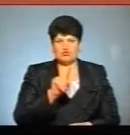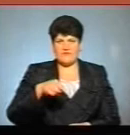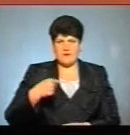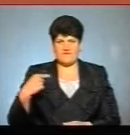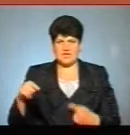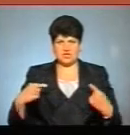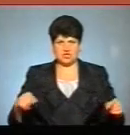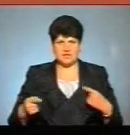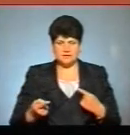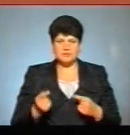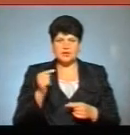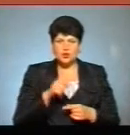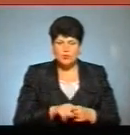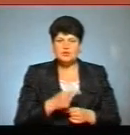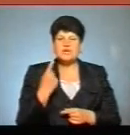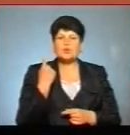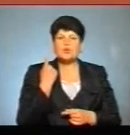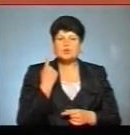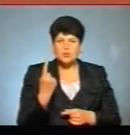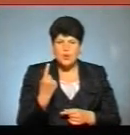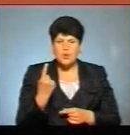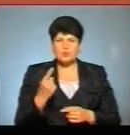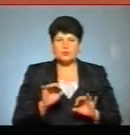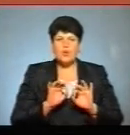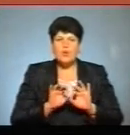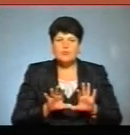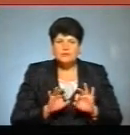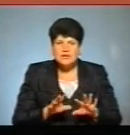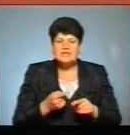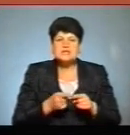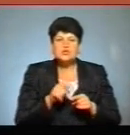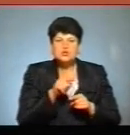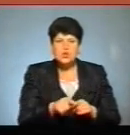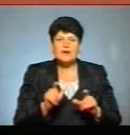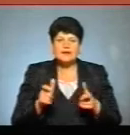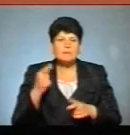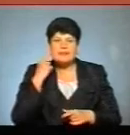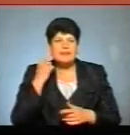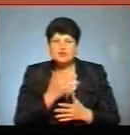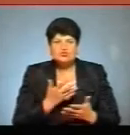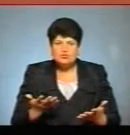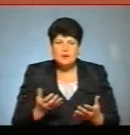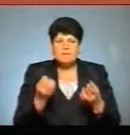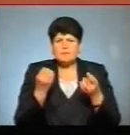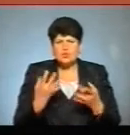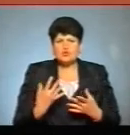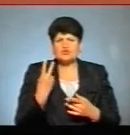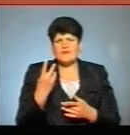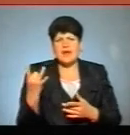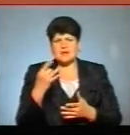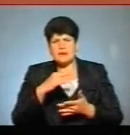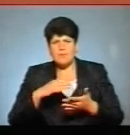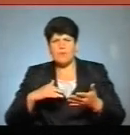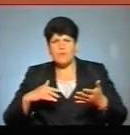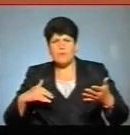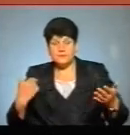інших. Причому жодного обґрунтування цього карантину ми ні разу не чули. Його просто два рази продовжують.